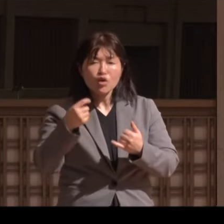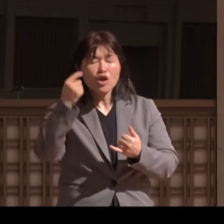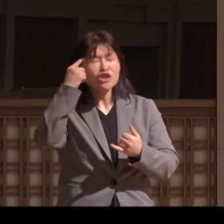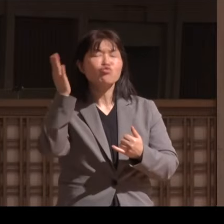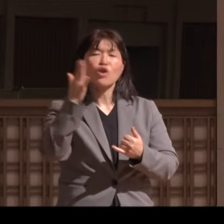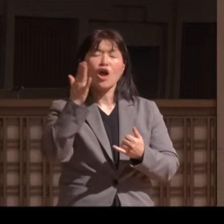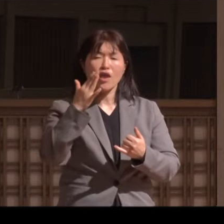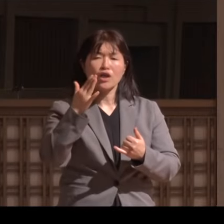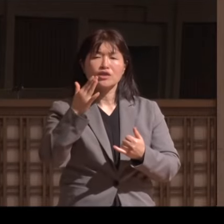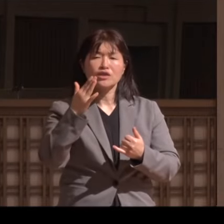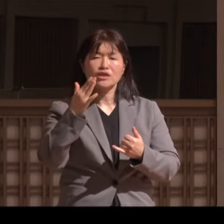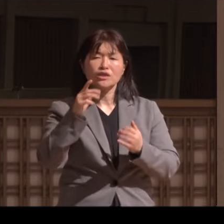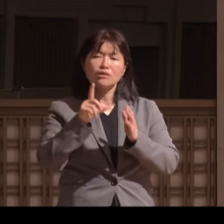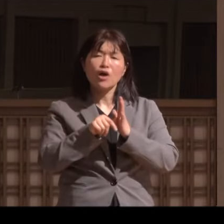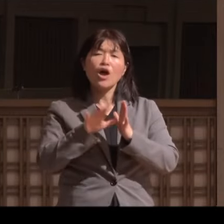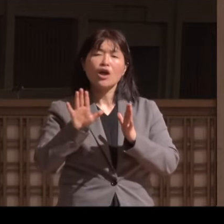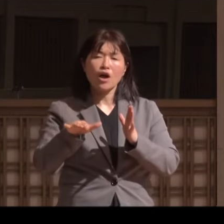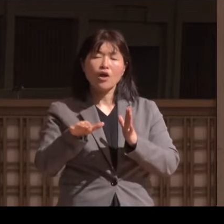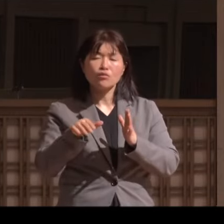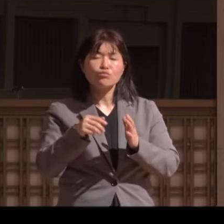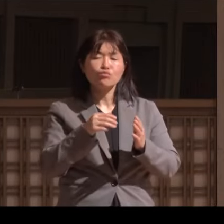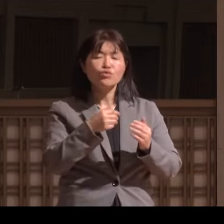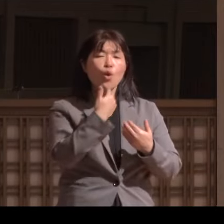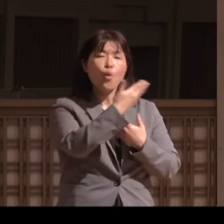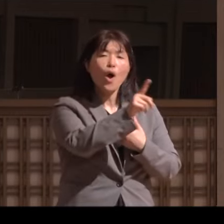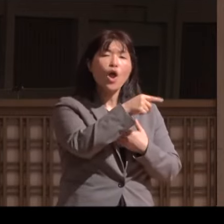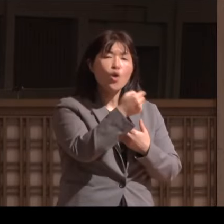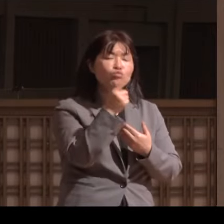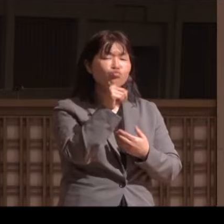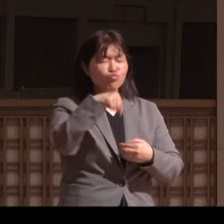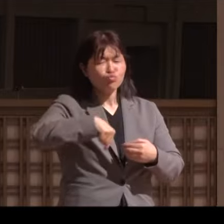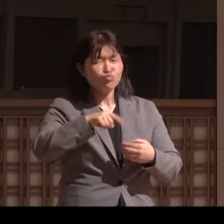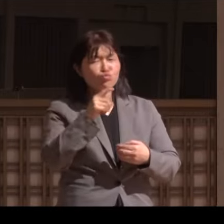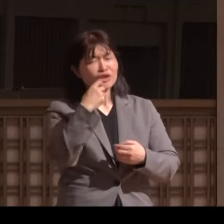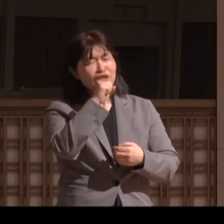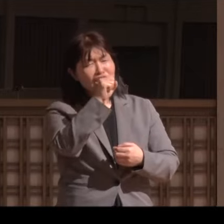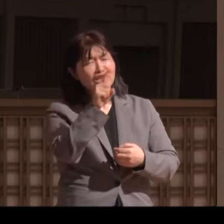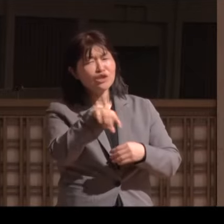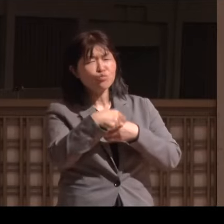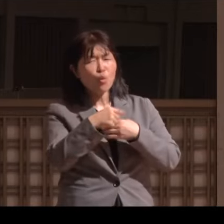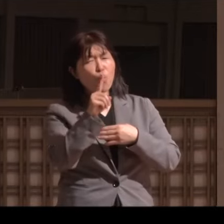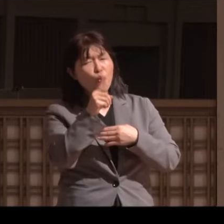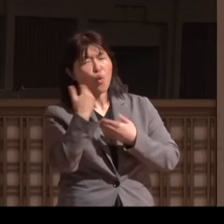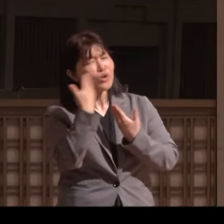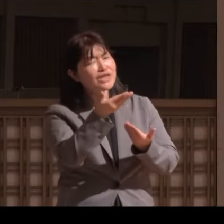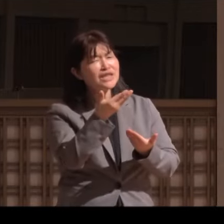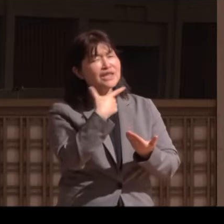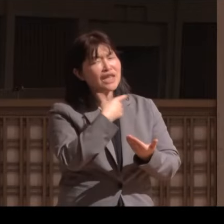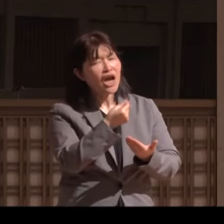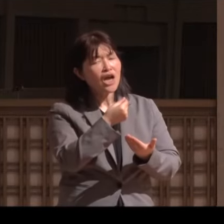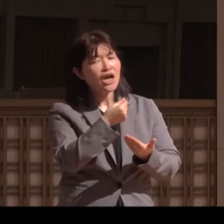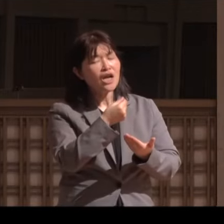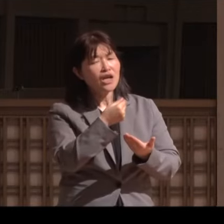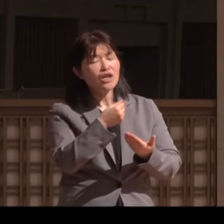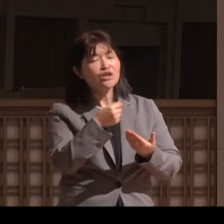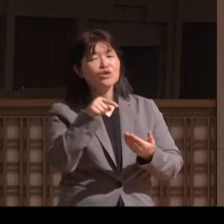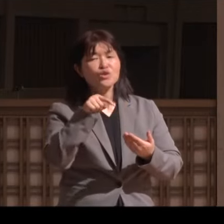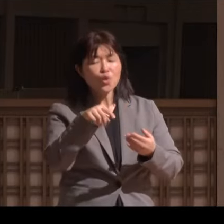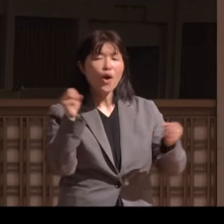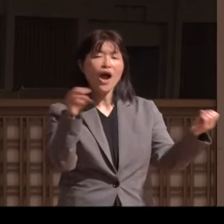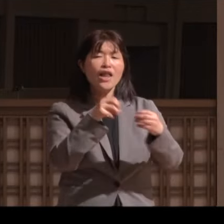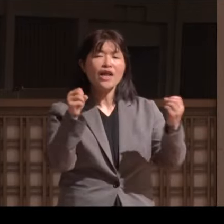もしれないですね私たちは聞いてみるのもありかなと思います聞にはやっぱりちょっとちょっと教えてっていうなんか心は開いてなんか